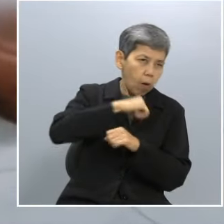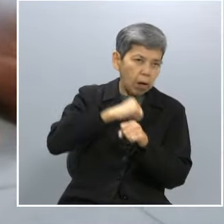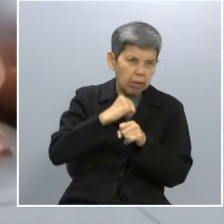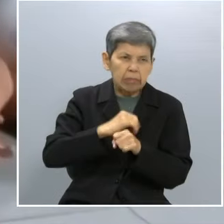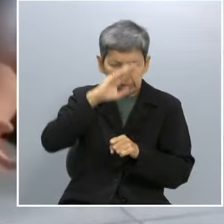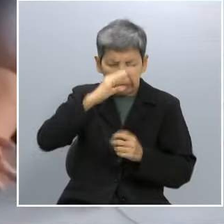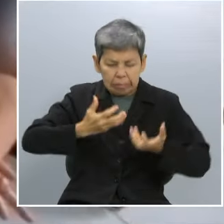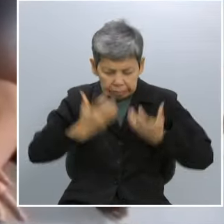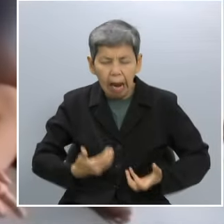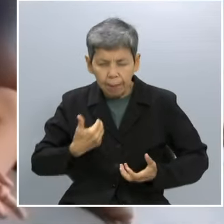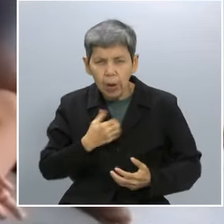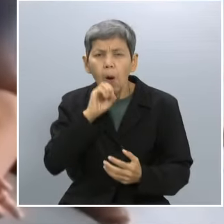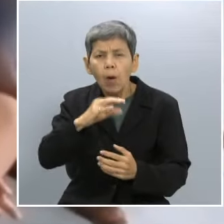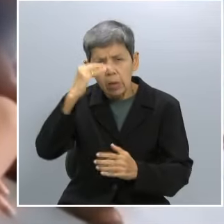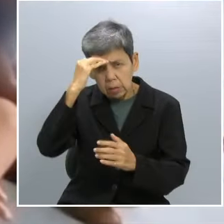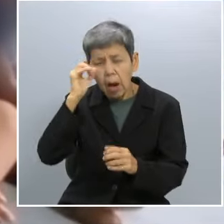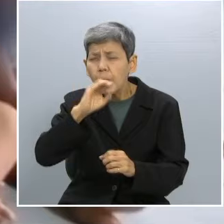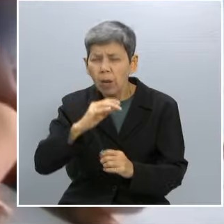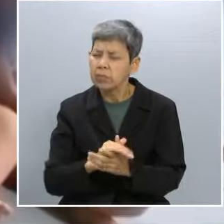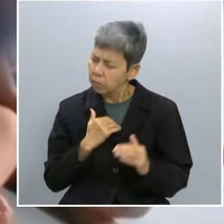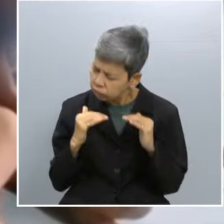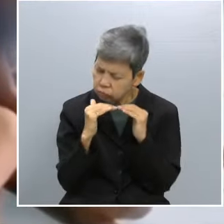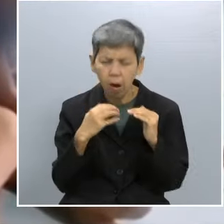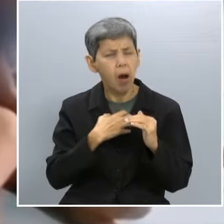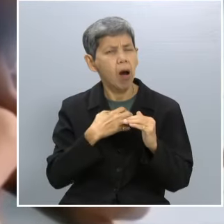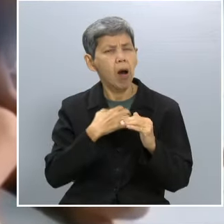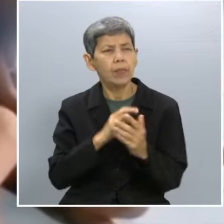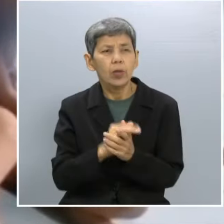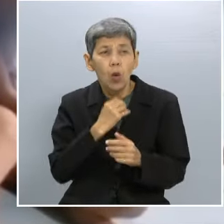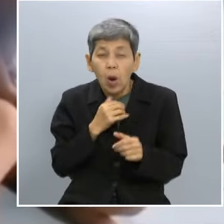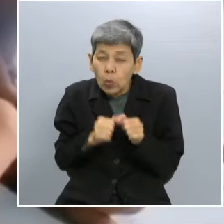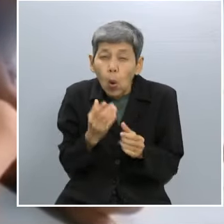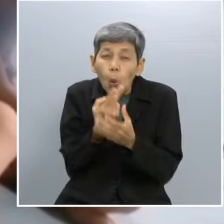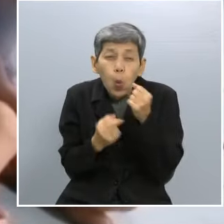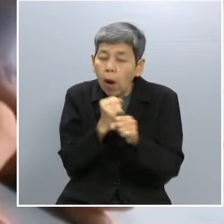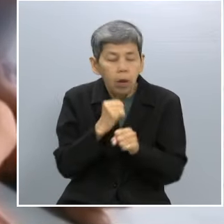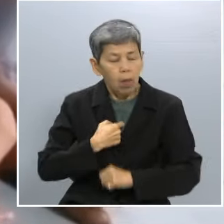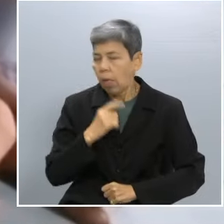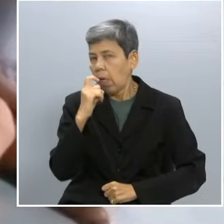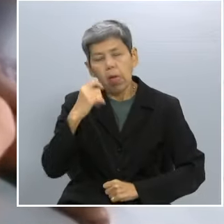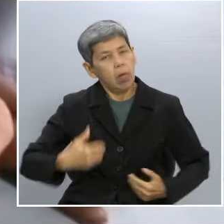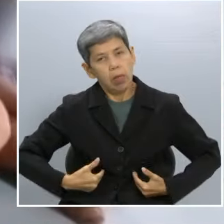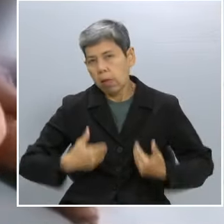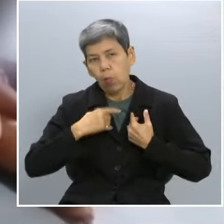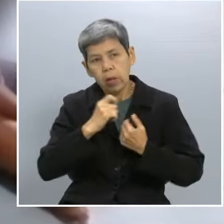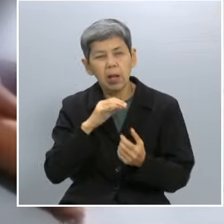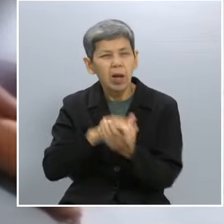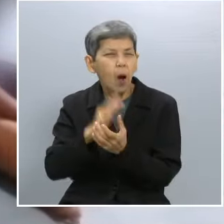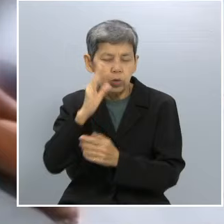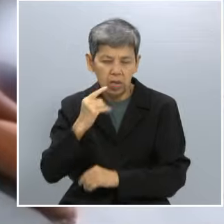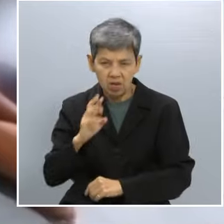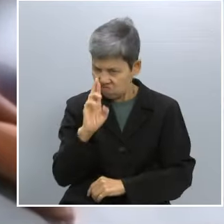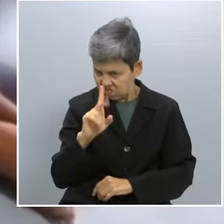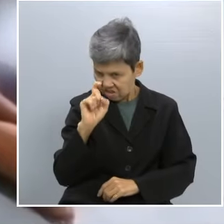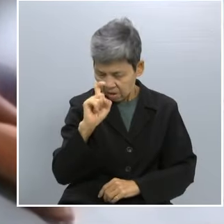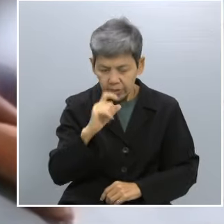สาหัสเธอมาร้องขอความเป็นธรรมค่ะเกรงว่าถ้าอยู่แบบนี้ต่อไปไม่ปลอดภัยแน่ๆเพราะว่าอดีตสามีขู่่า